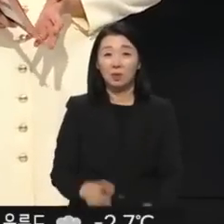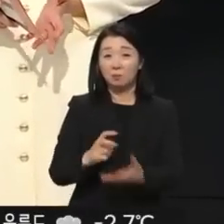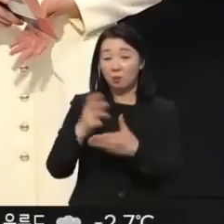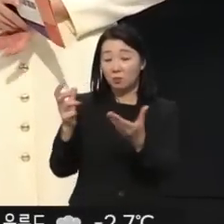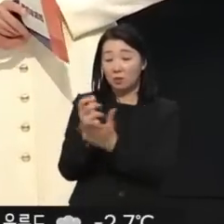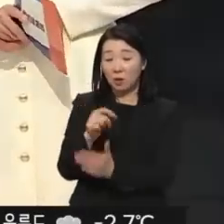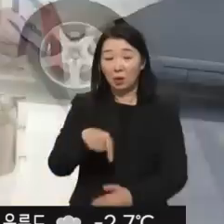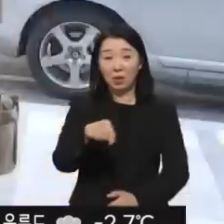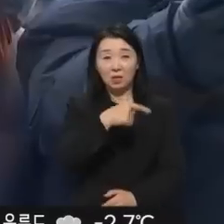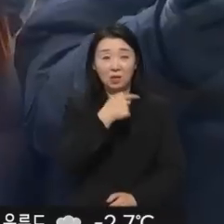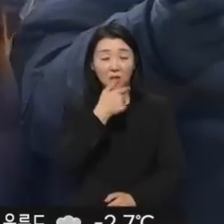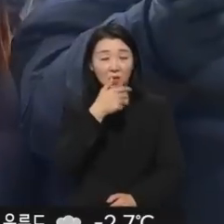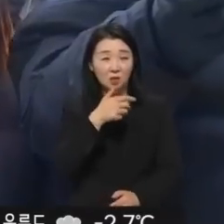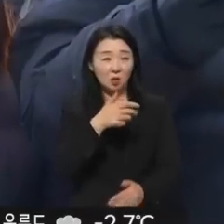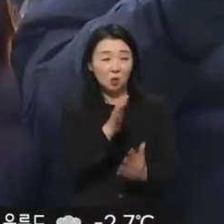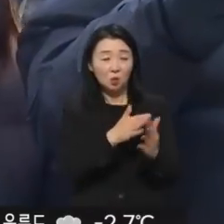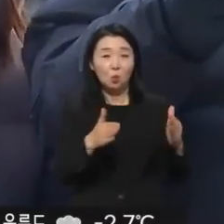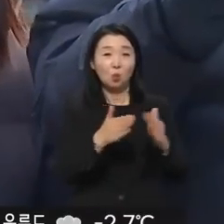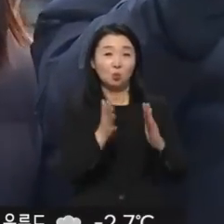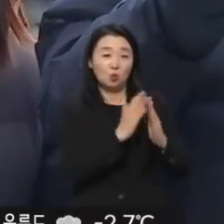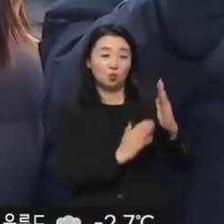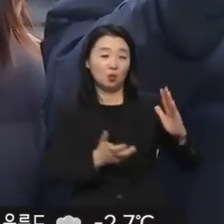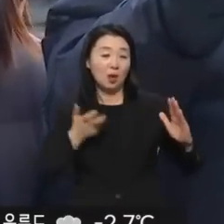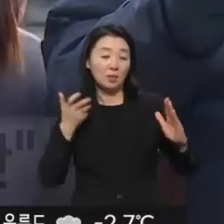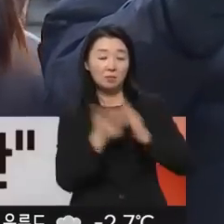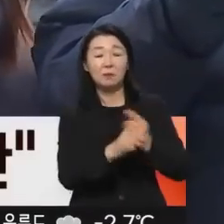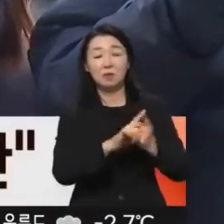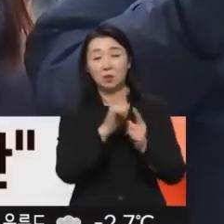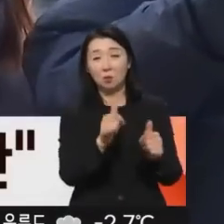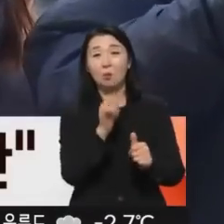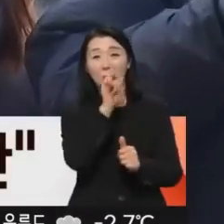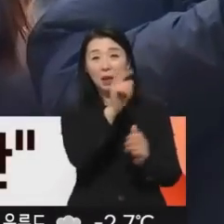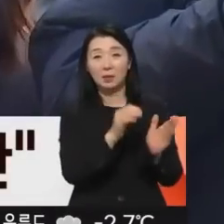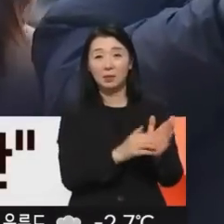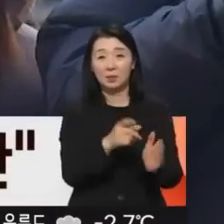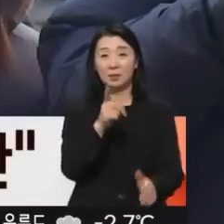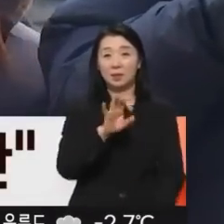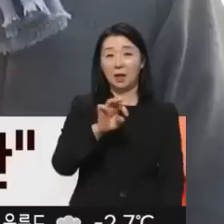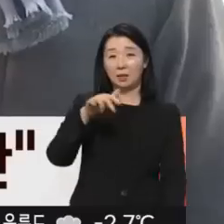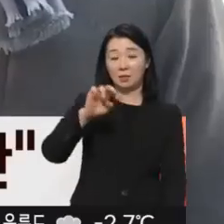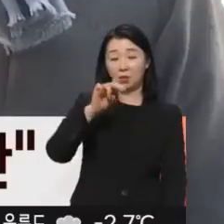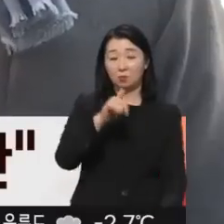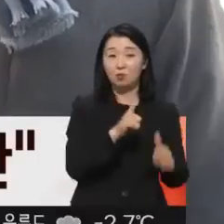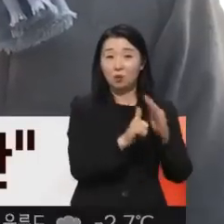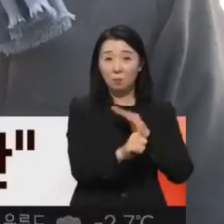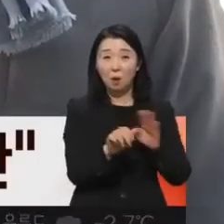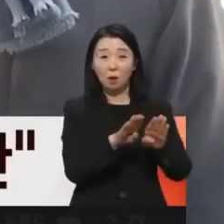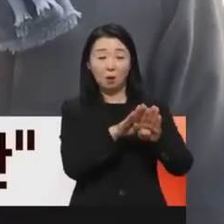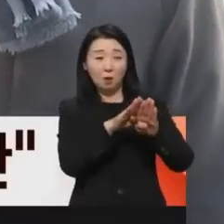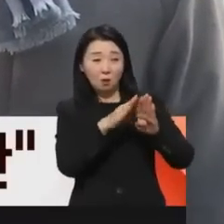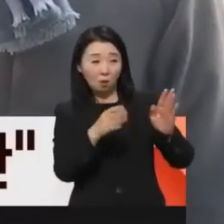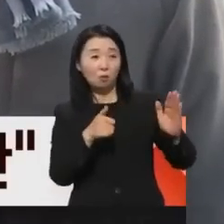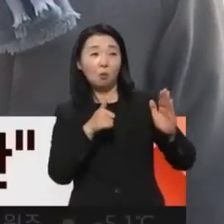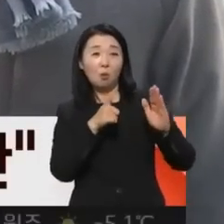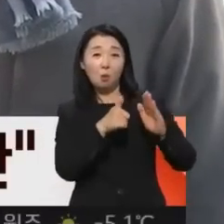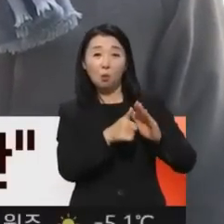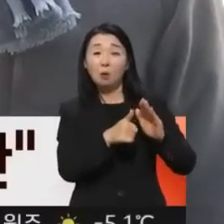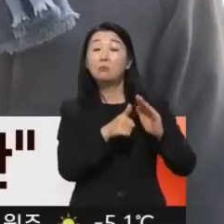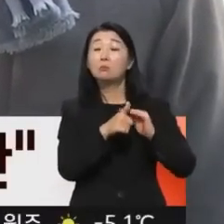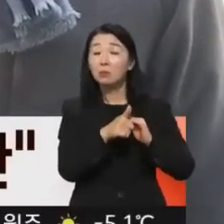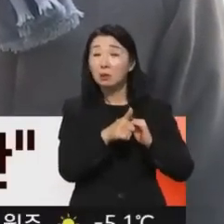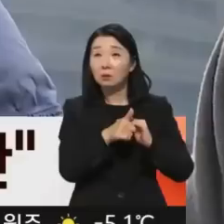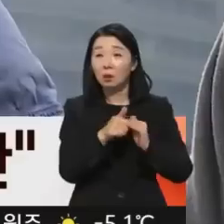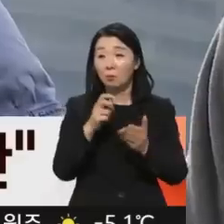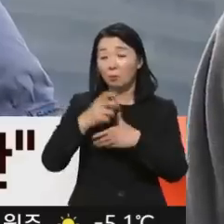장관은 이들을 공동 주거 침입 등의 혐의로 고발했는데요. 강진구 대표는 열려있는 공용 현관을 통해 들어갔다며